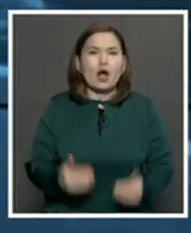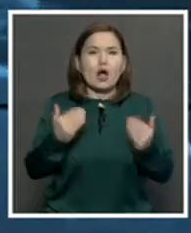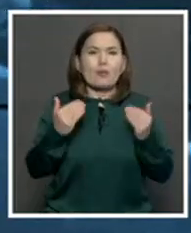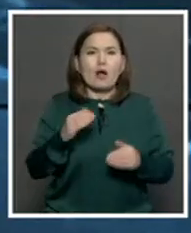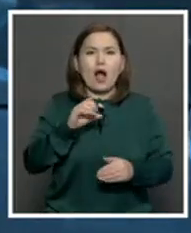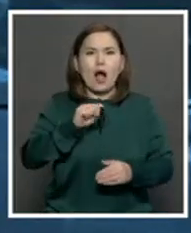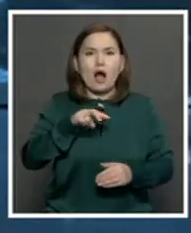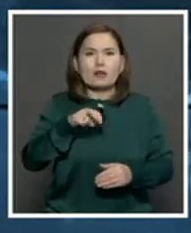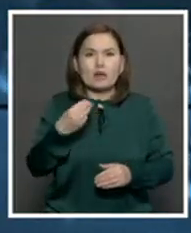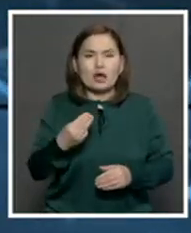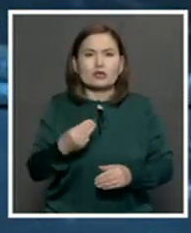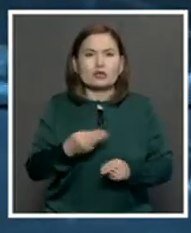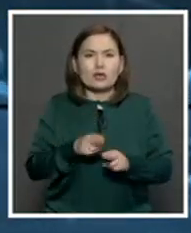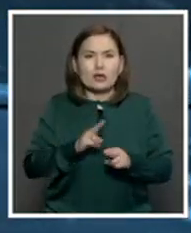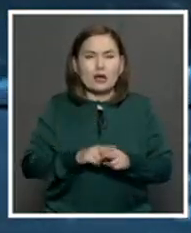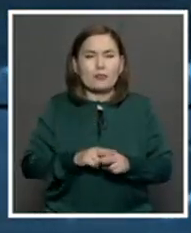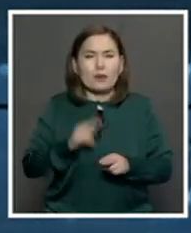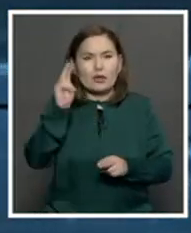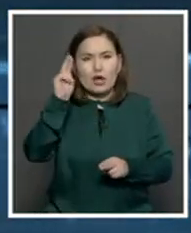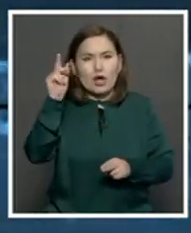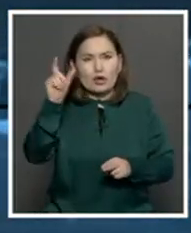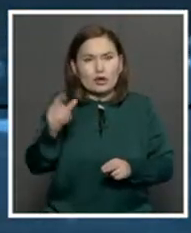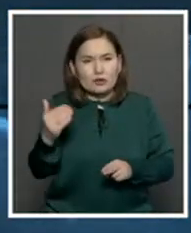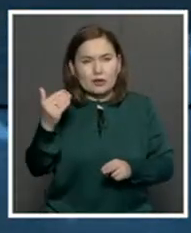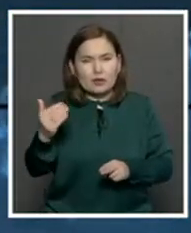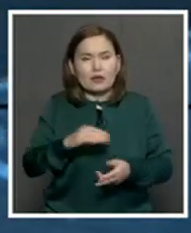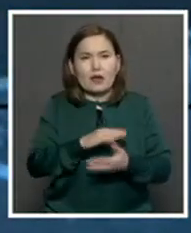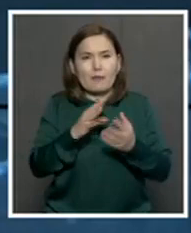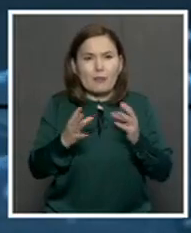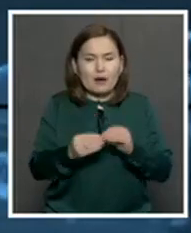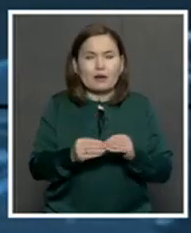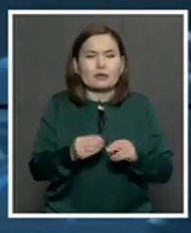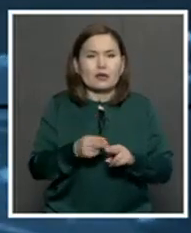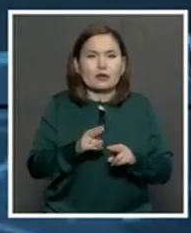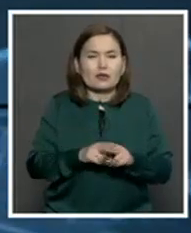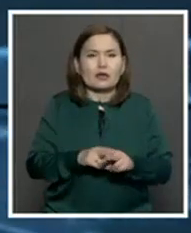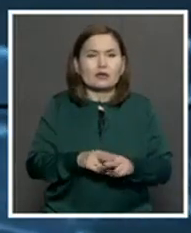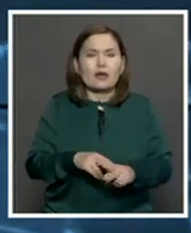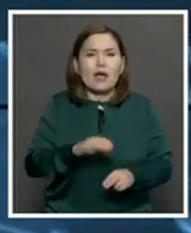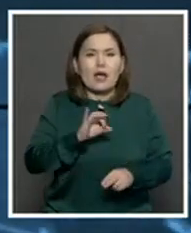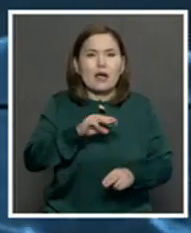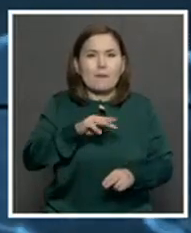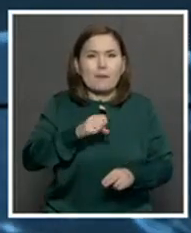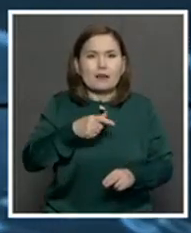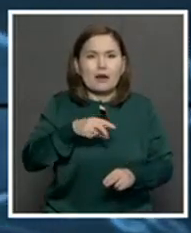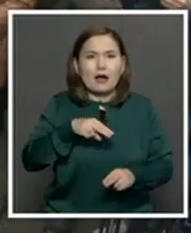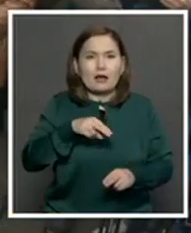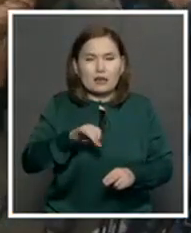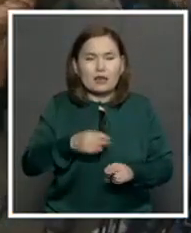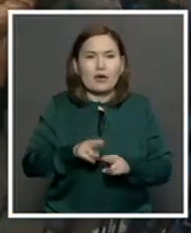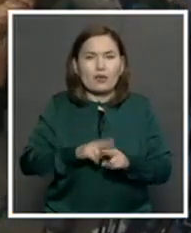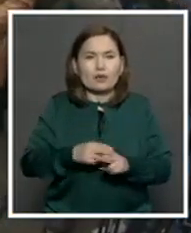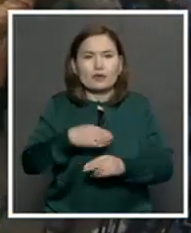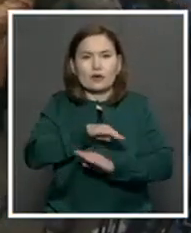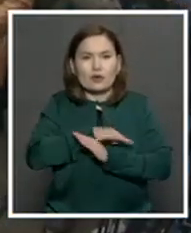Бүгін алаш жұрты танымал журналист Нұртілеу Иманғалиұлы нақтық сапарға шығарып салды. Марқұммен қоштасуға елге белгілі азаматтар, әріптестері